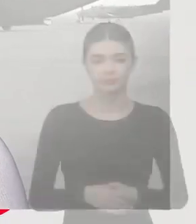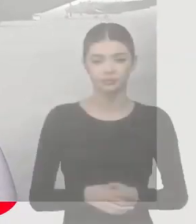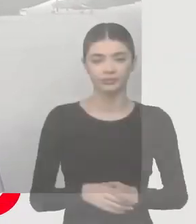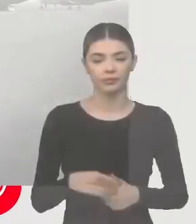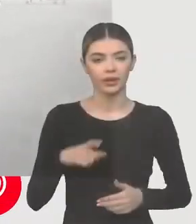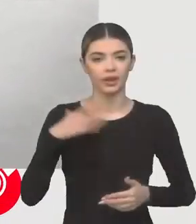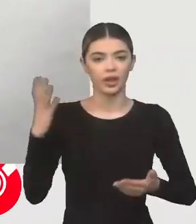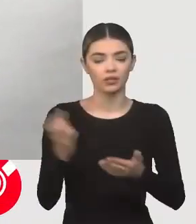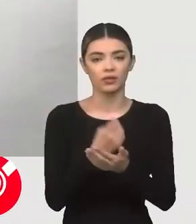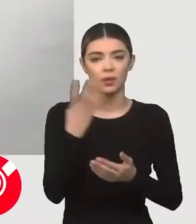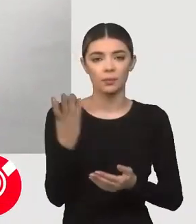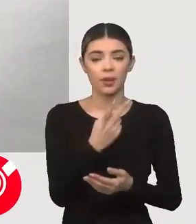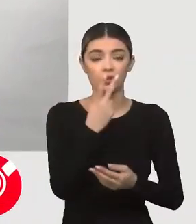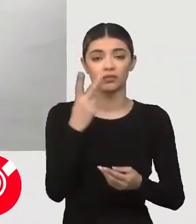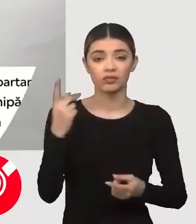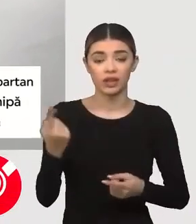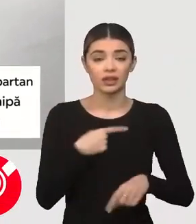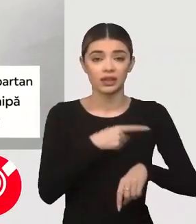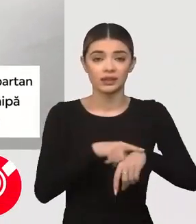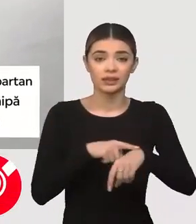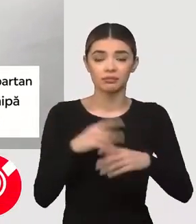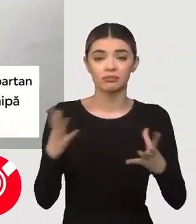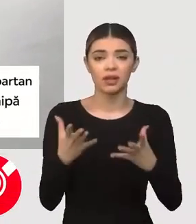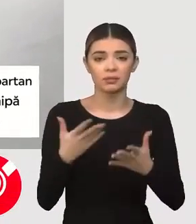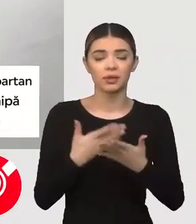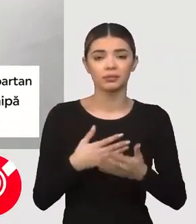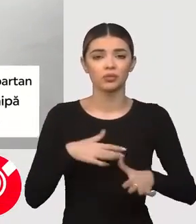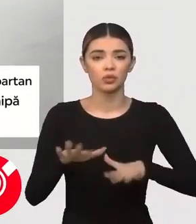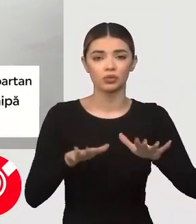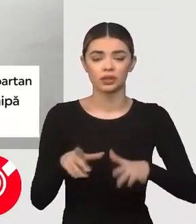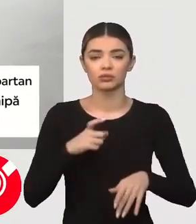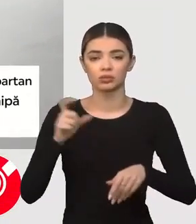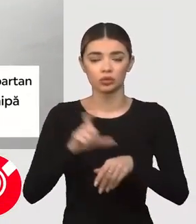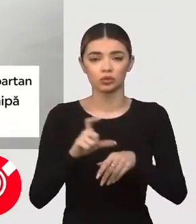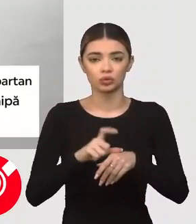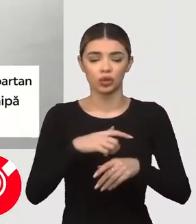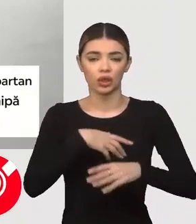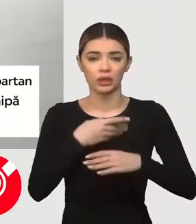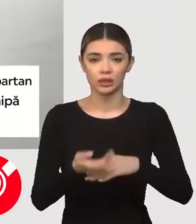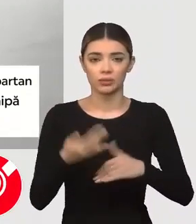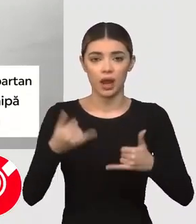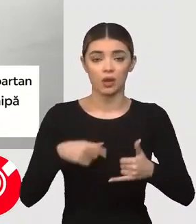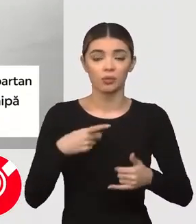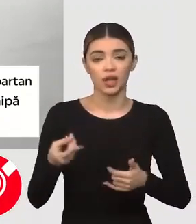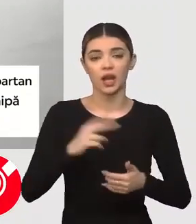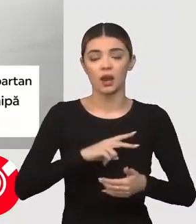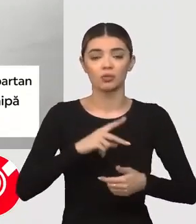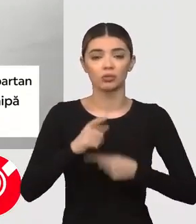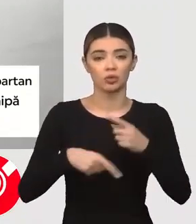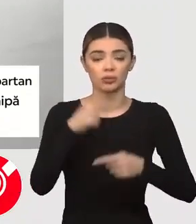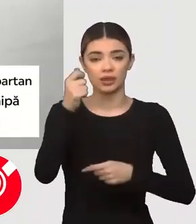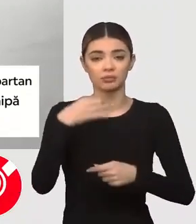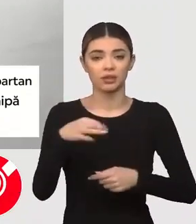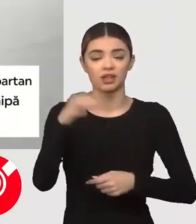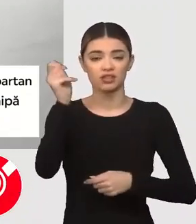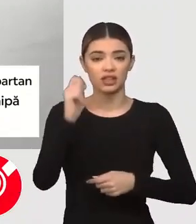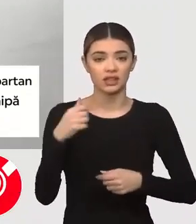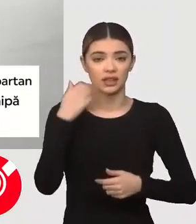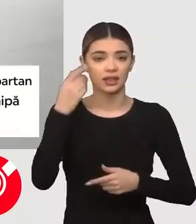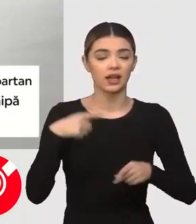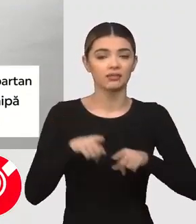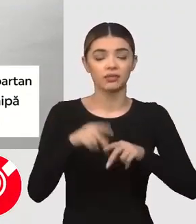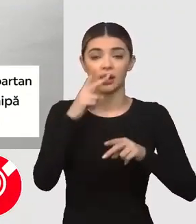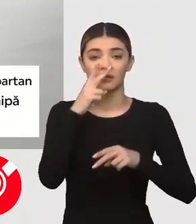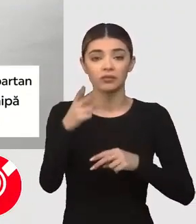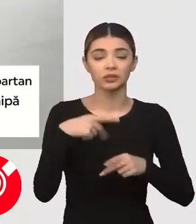au salvat 4 vieți într-o misiune contratim din ruinele cutremurului care a devastat Turcia. Acum s-au întors acasă. După 10 zile în care